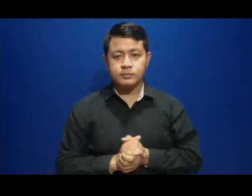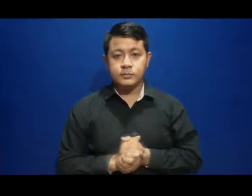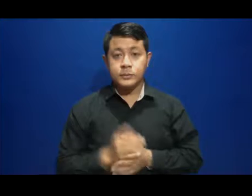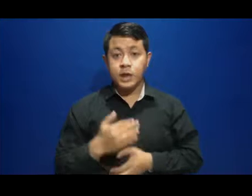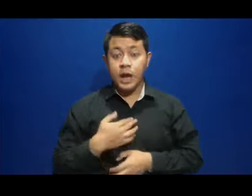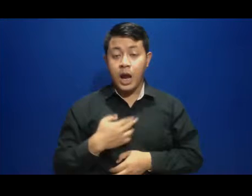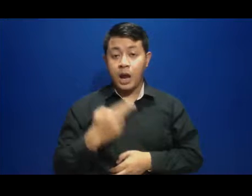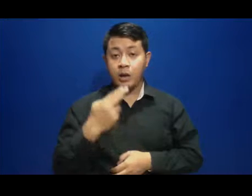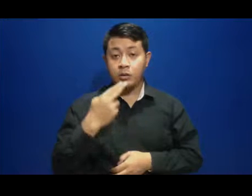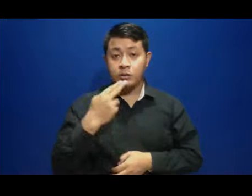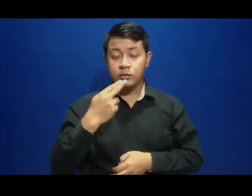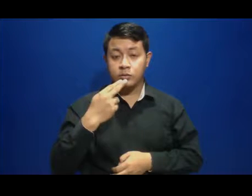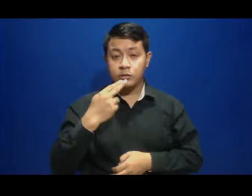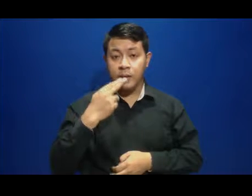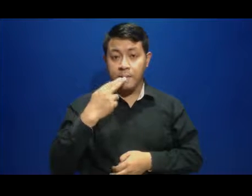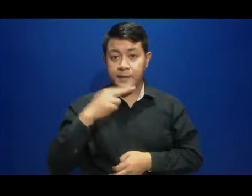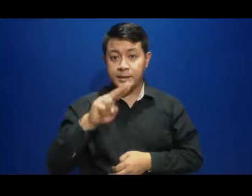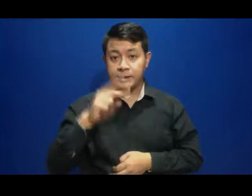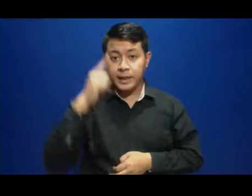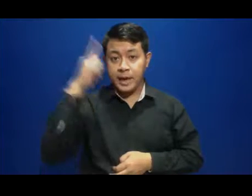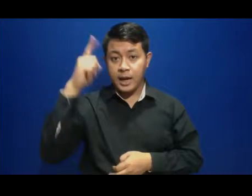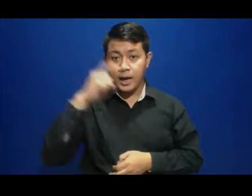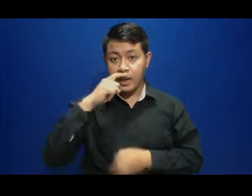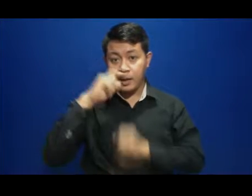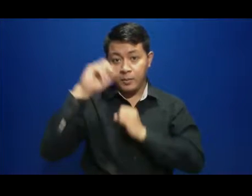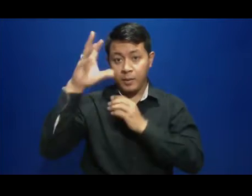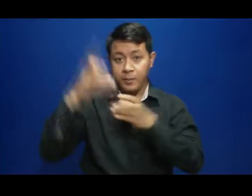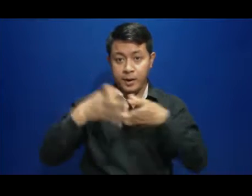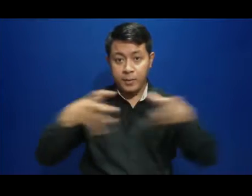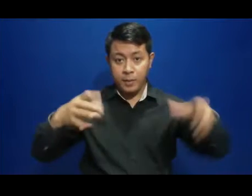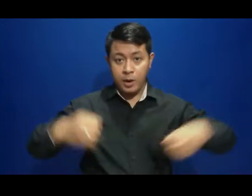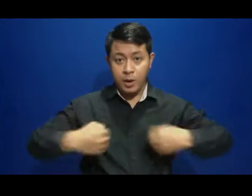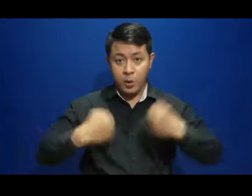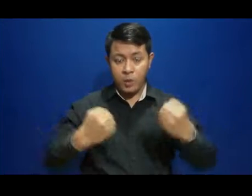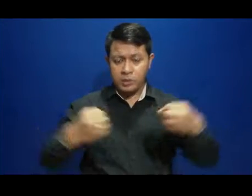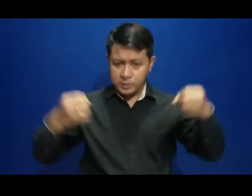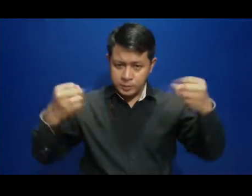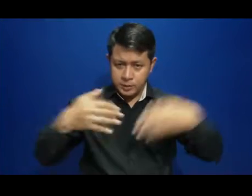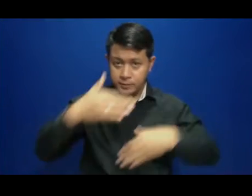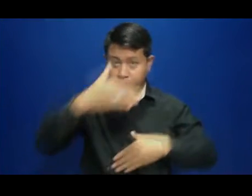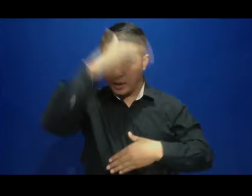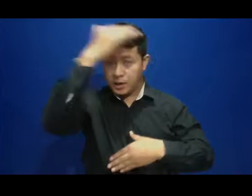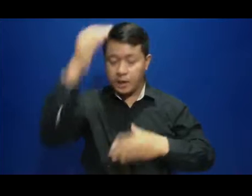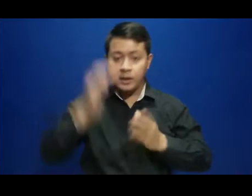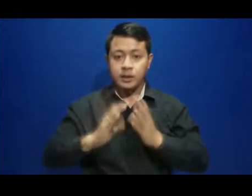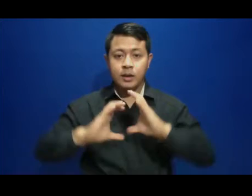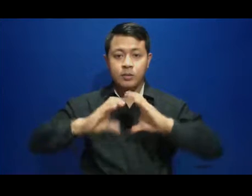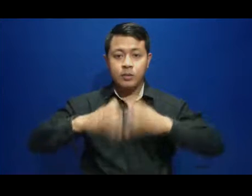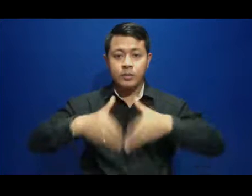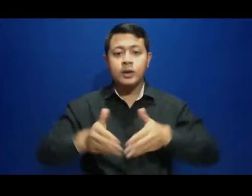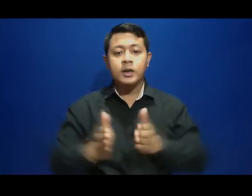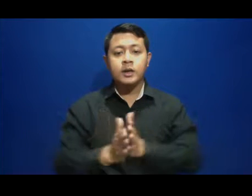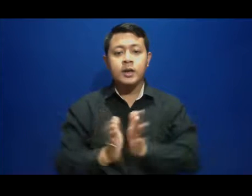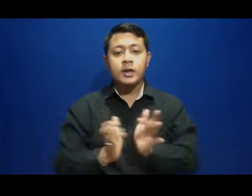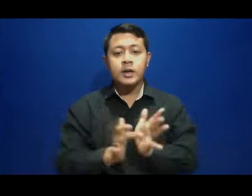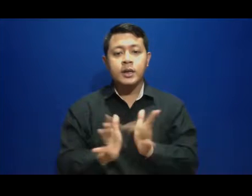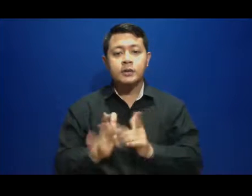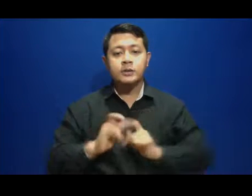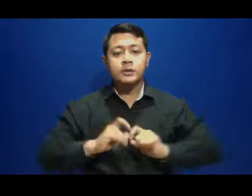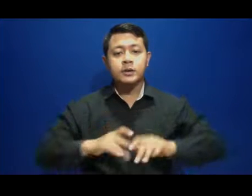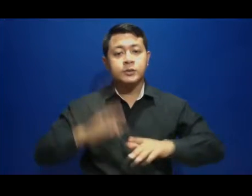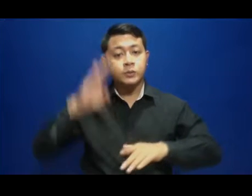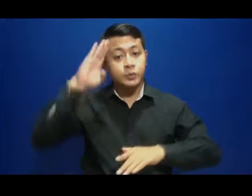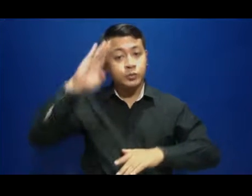Aku percaya akan Allah Bapa yang Maha Kuasa, Pencipta langit dan bumi, dan akan Yesus